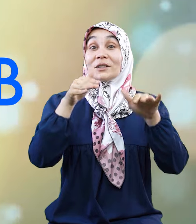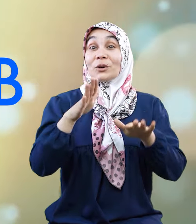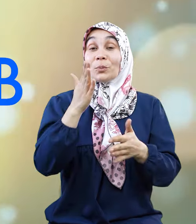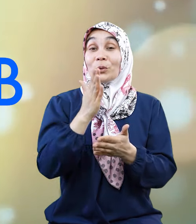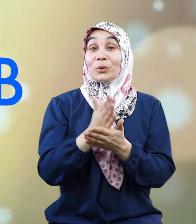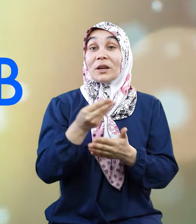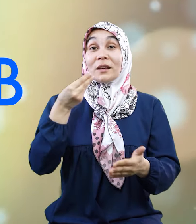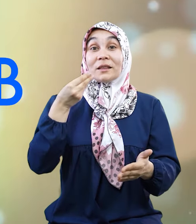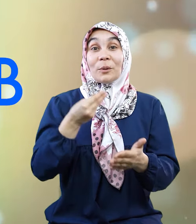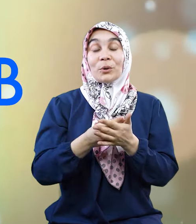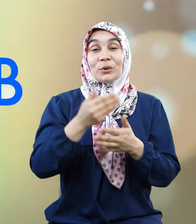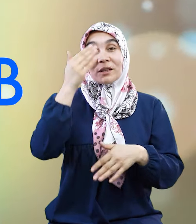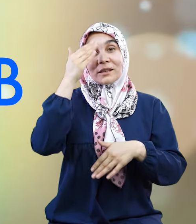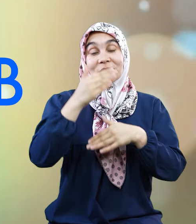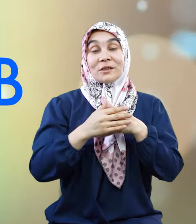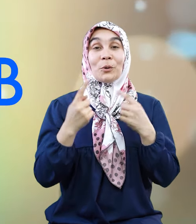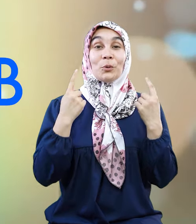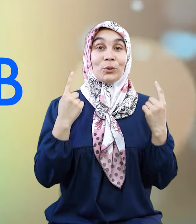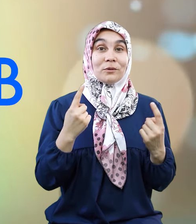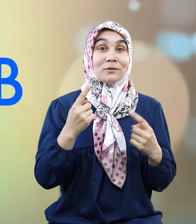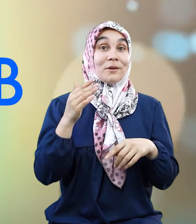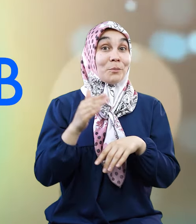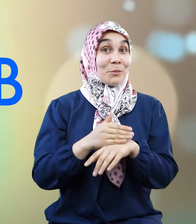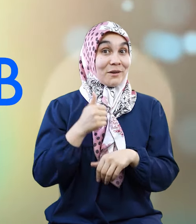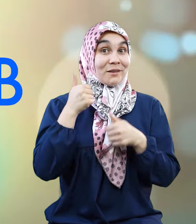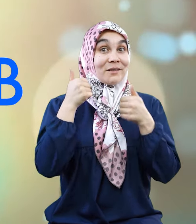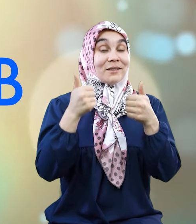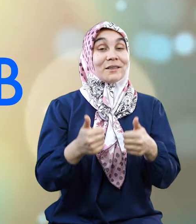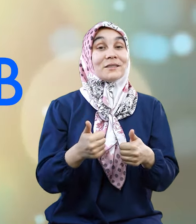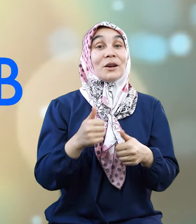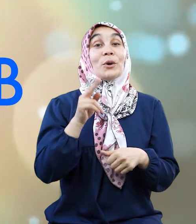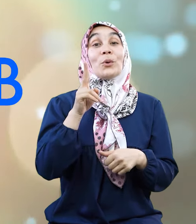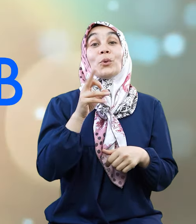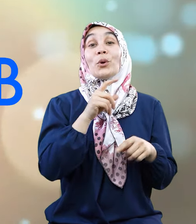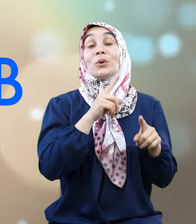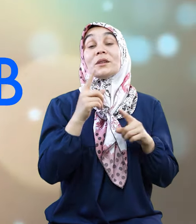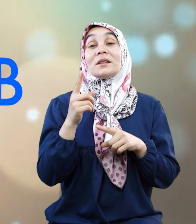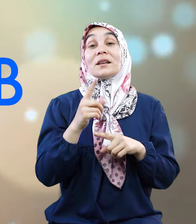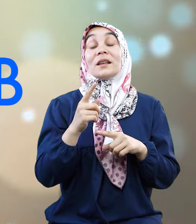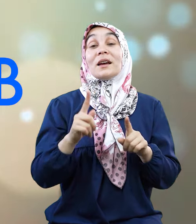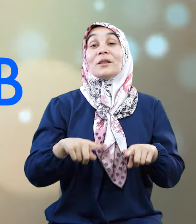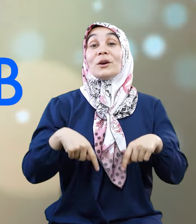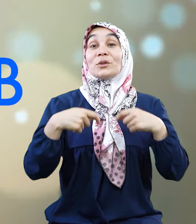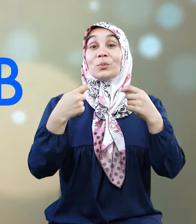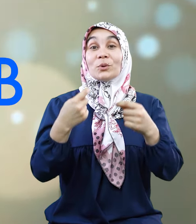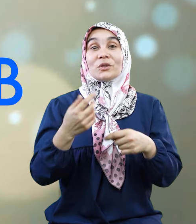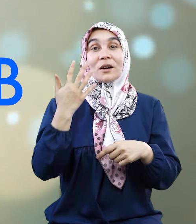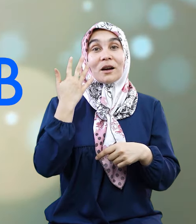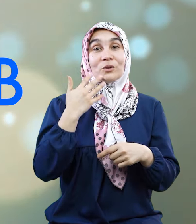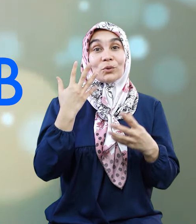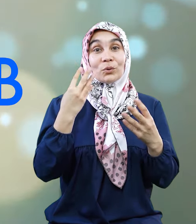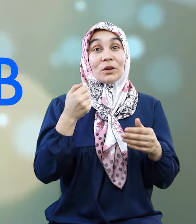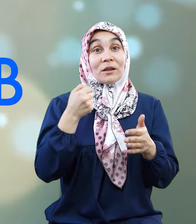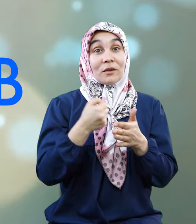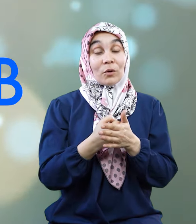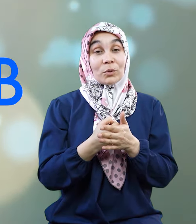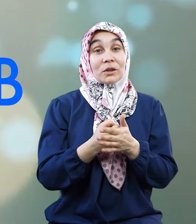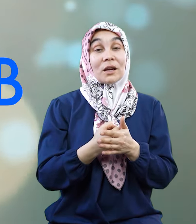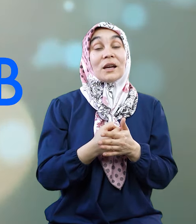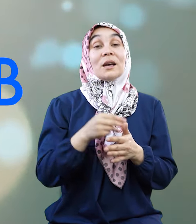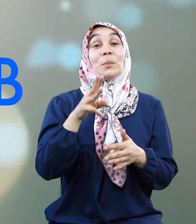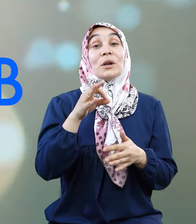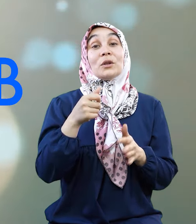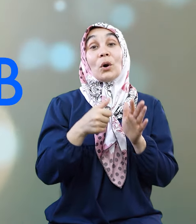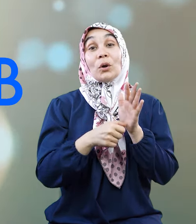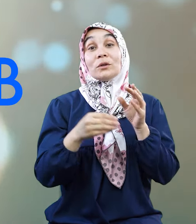qilinadigan tabarruk kecha deb ulug'lanadi. Barakalloh. Qur'oni Karim nozil bo'lishi qancha vaqt davom etgan? Melodiy